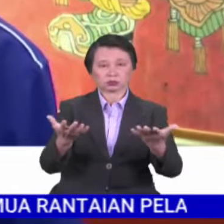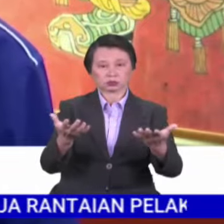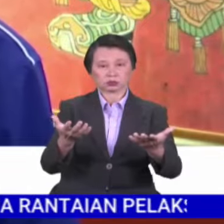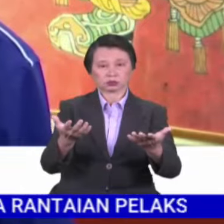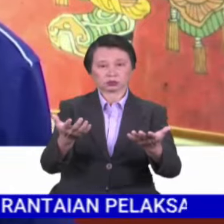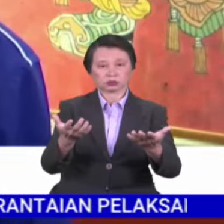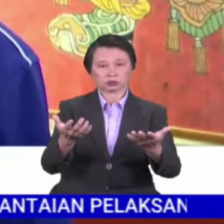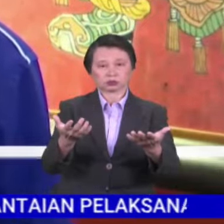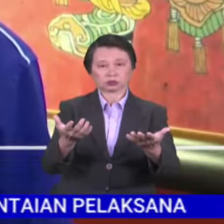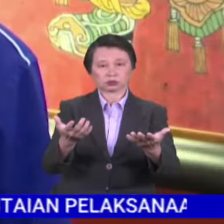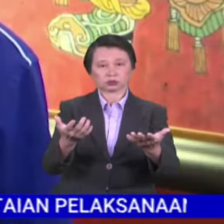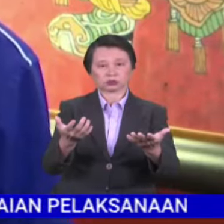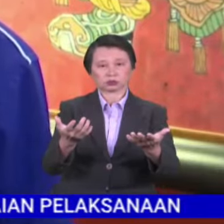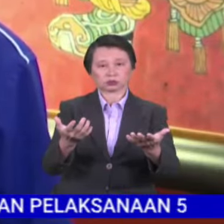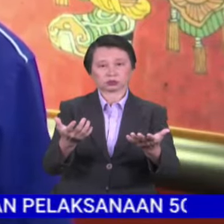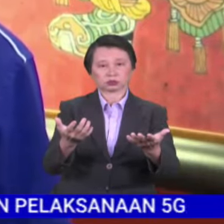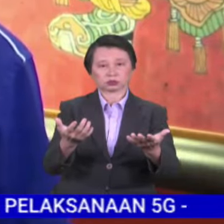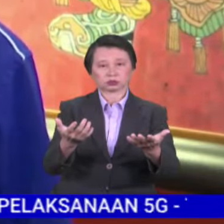nak